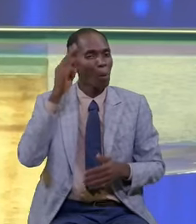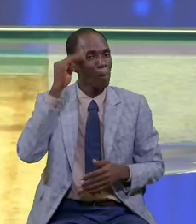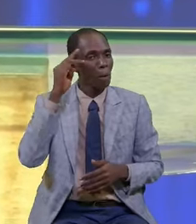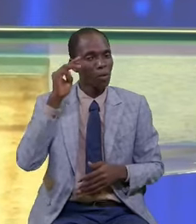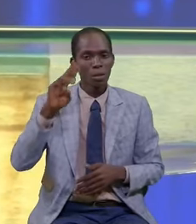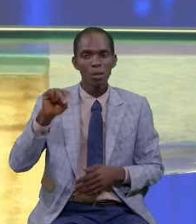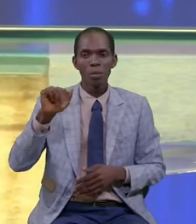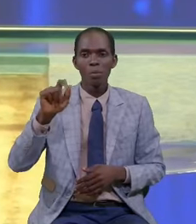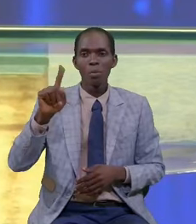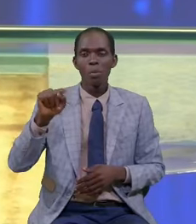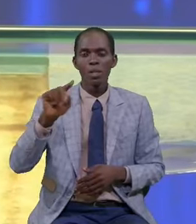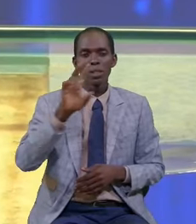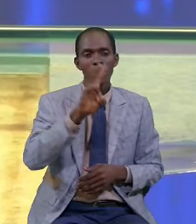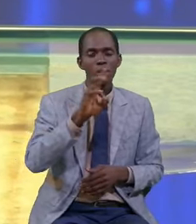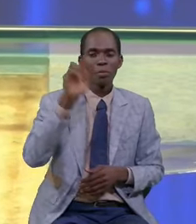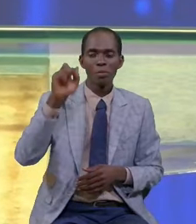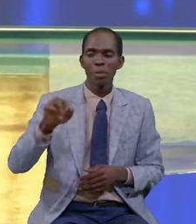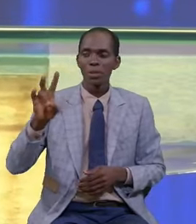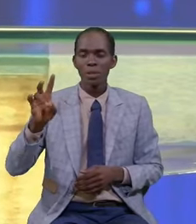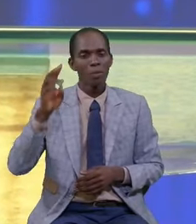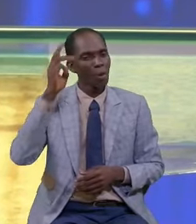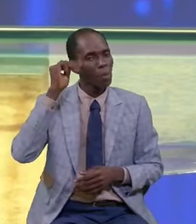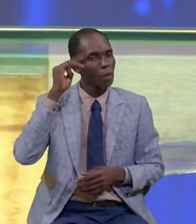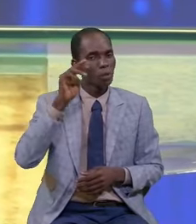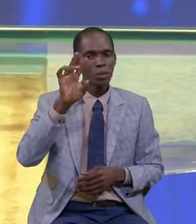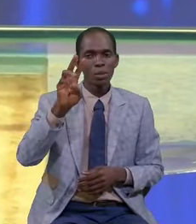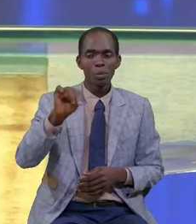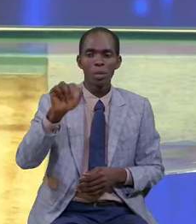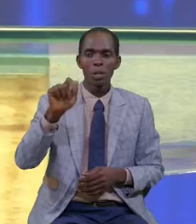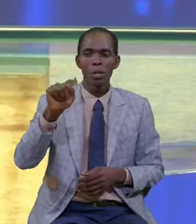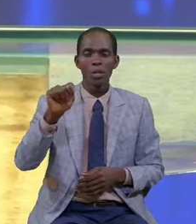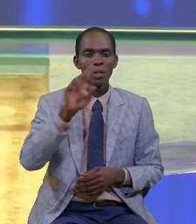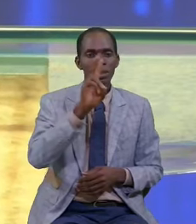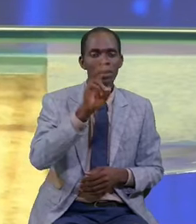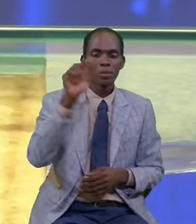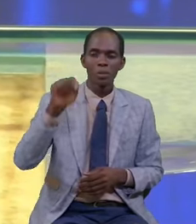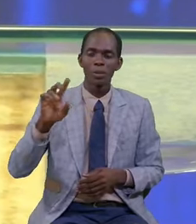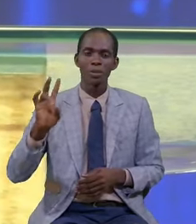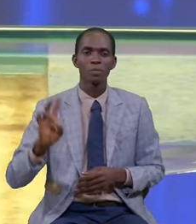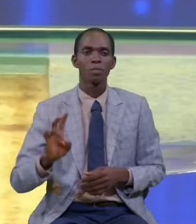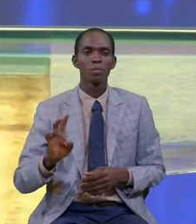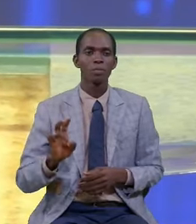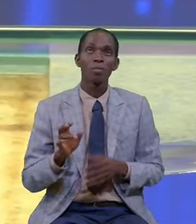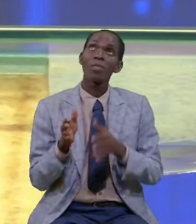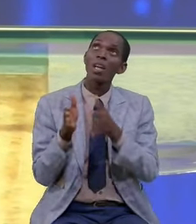chapitre 7. Matthieu 7, voyons le verset 7.